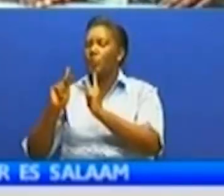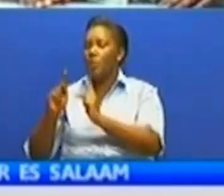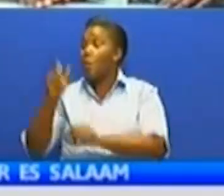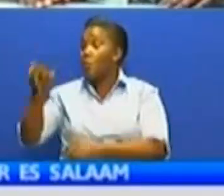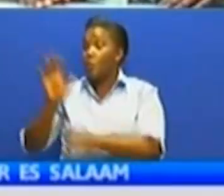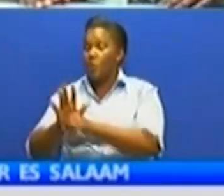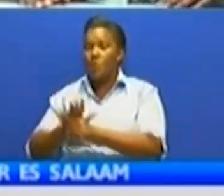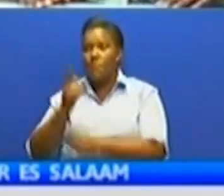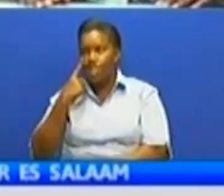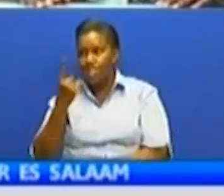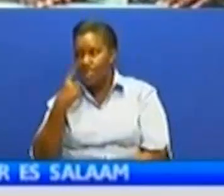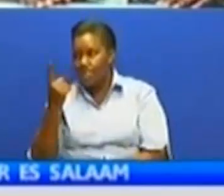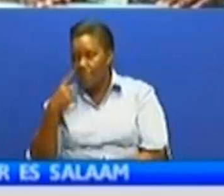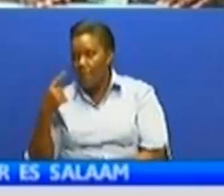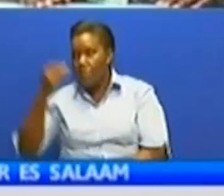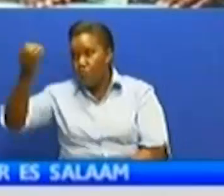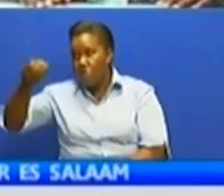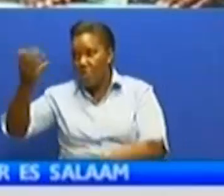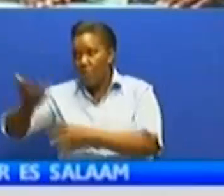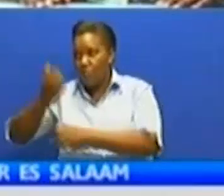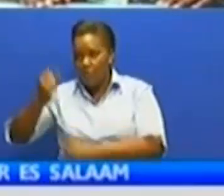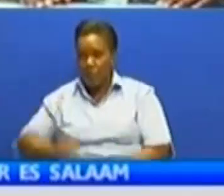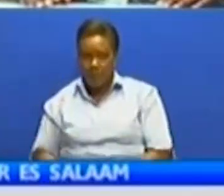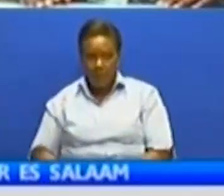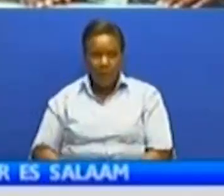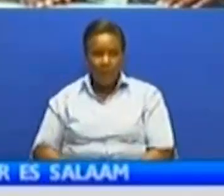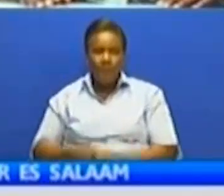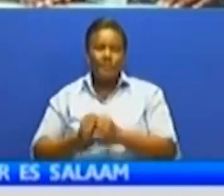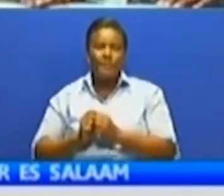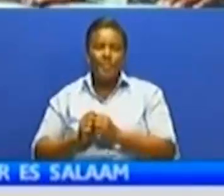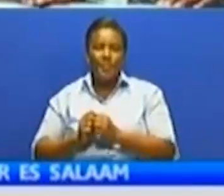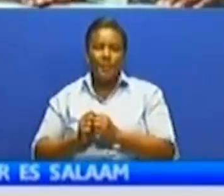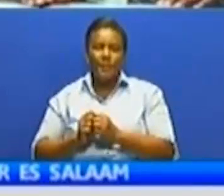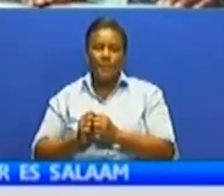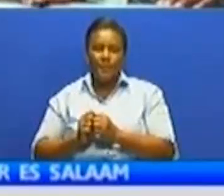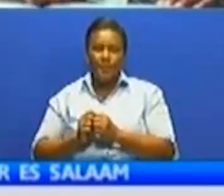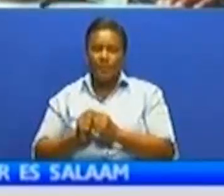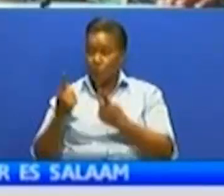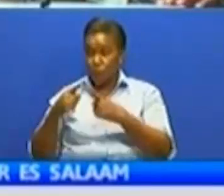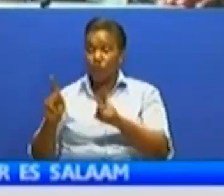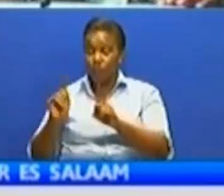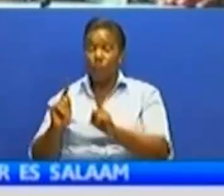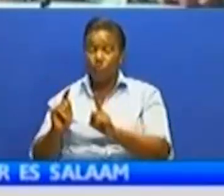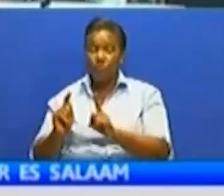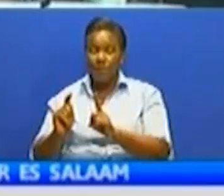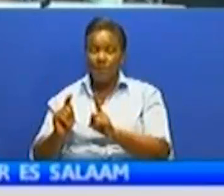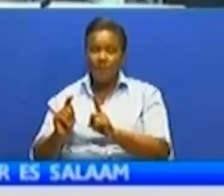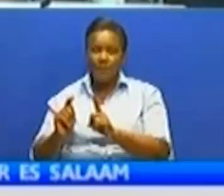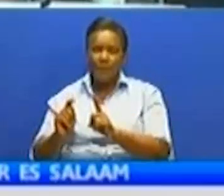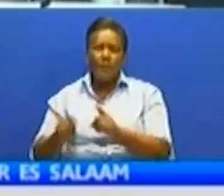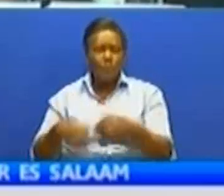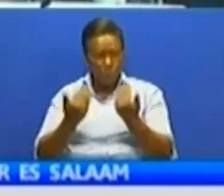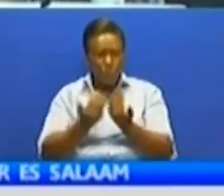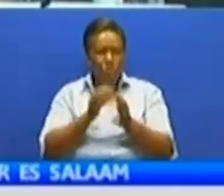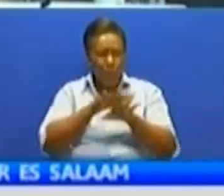kuna tofauti kati ya ile kupatwa kwa kawaida. Mm. Na kupatwa leo. Hiyo ndio tofauti kubwa labda ninatakiwa kuisemea. Hebu isemee ili tujue.